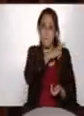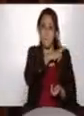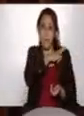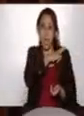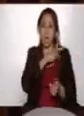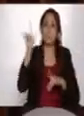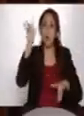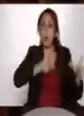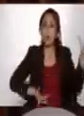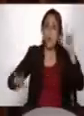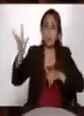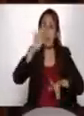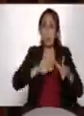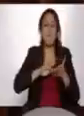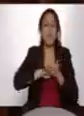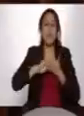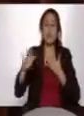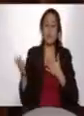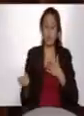والدنيا مقلوبة ومفيش.